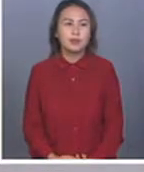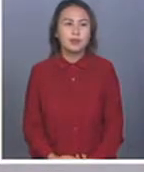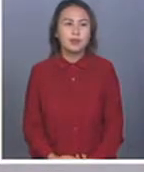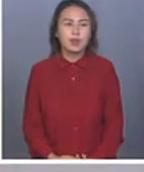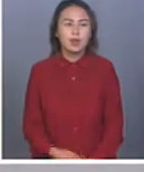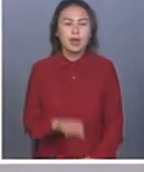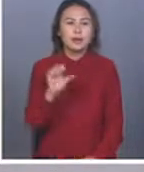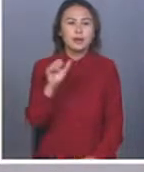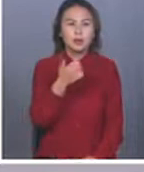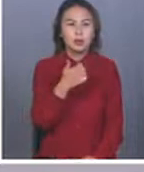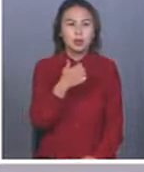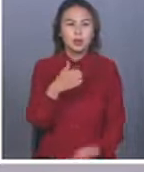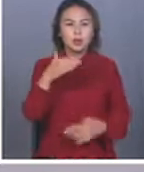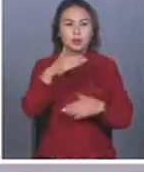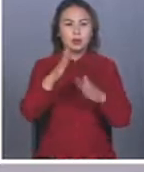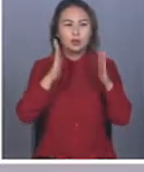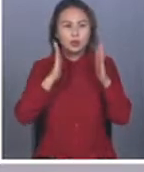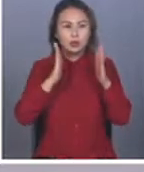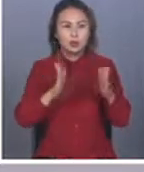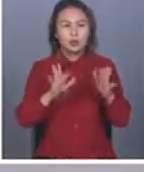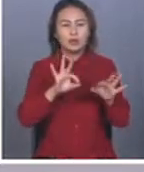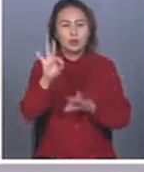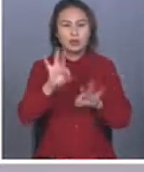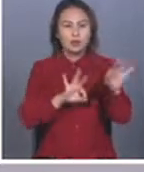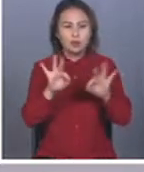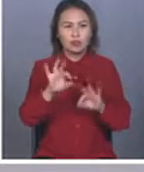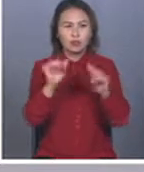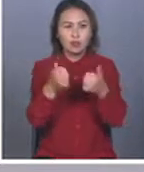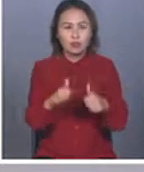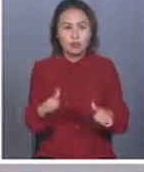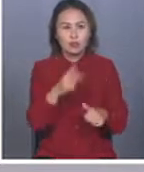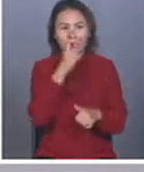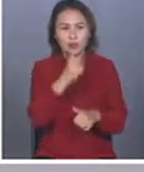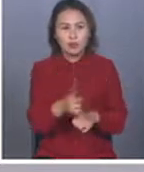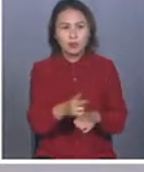Ең бірінші біз тік төрт бұрыштың периметрінің формуласына тоқталайық.